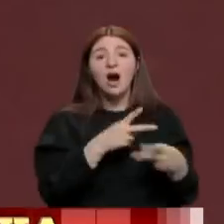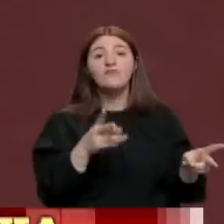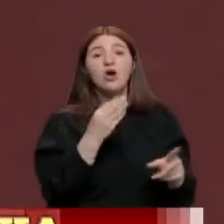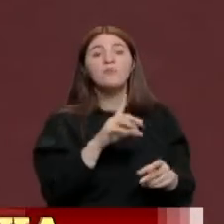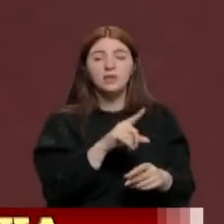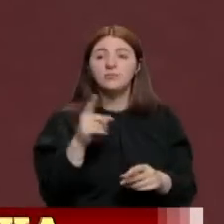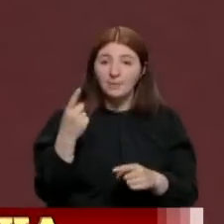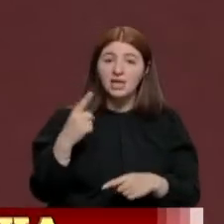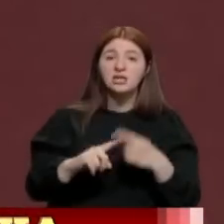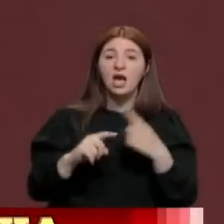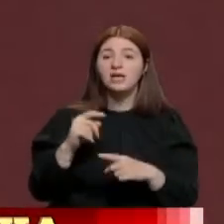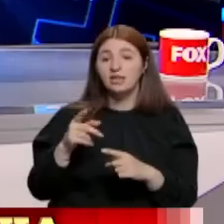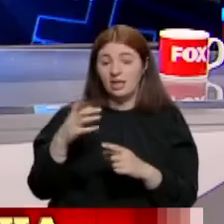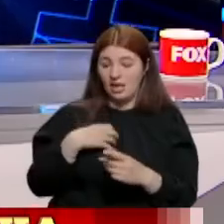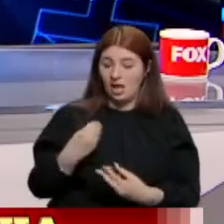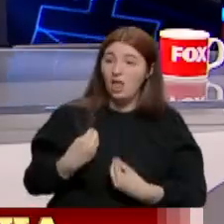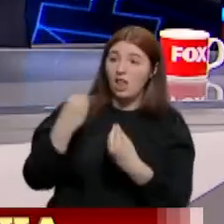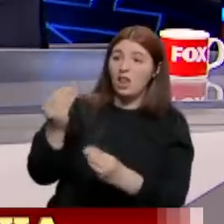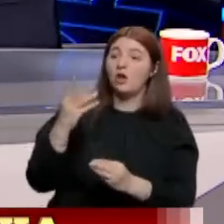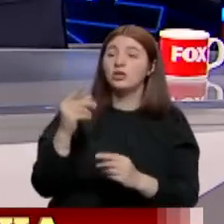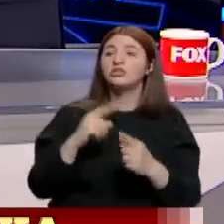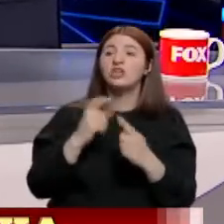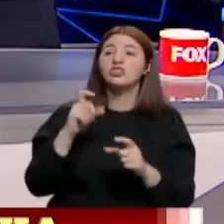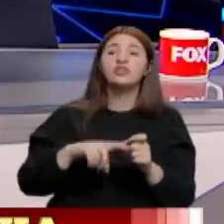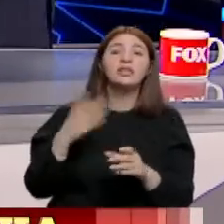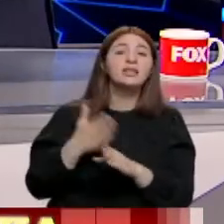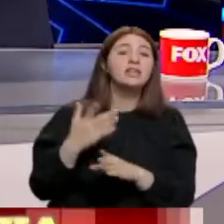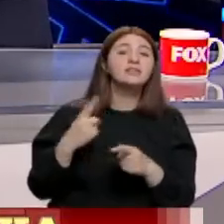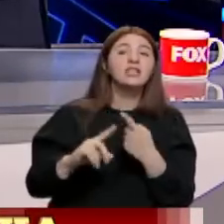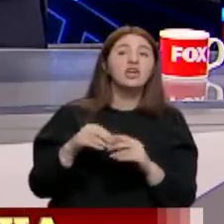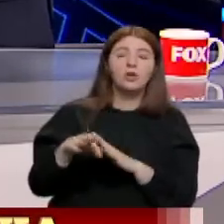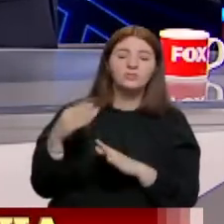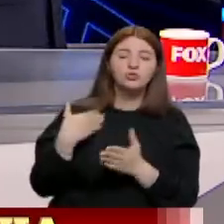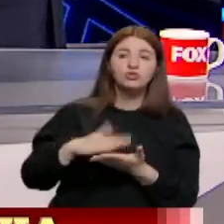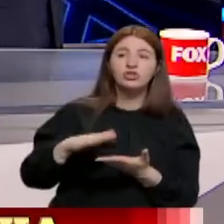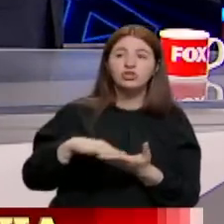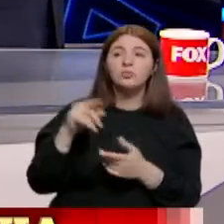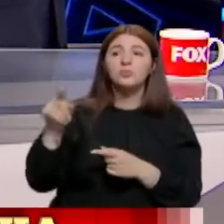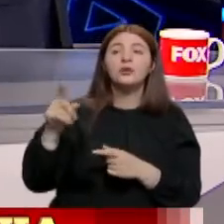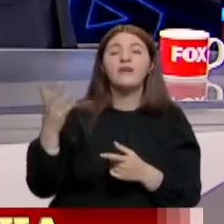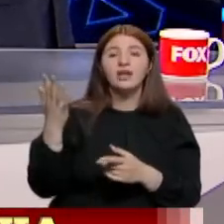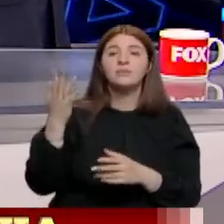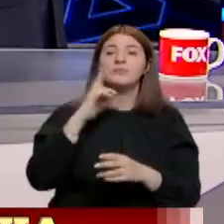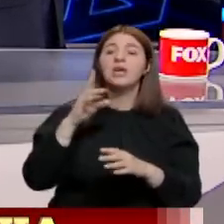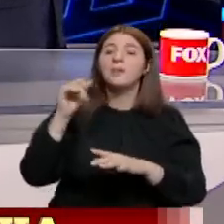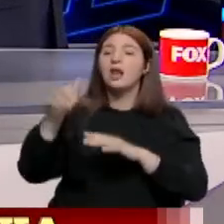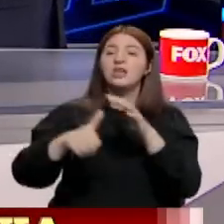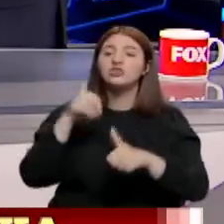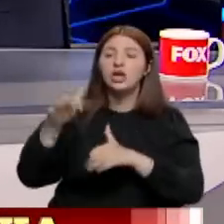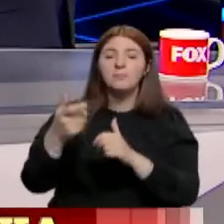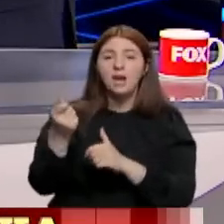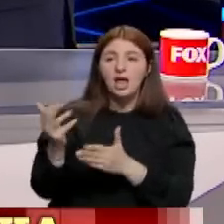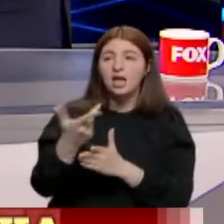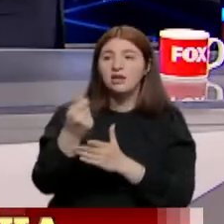Yani siyasetin güdümüne bırakırsak, siyasetçi ne için siyasete giriyor maalesef bizim düzende? Bu efendim rant çarkından